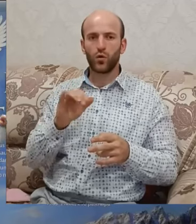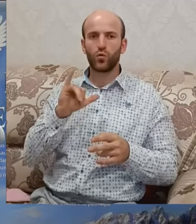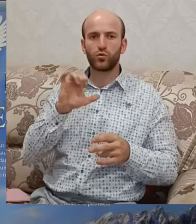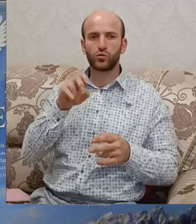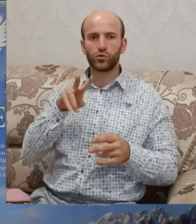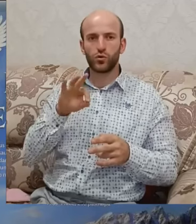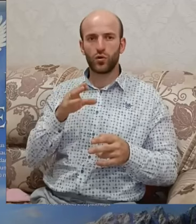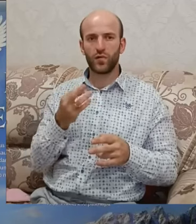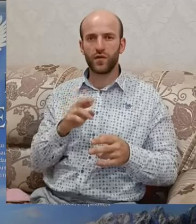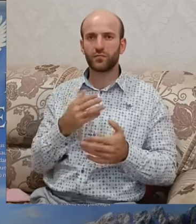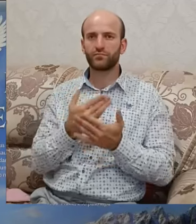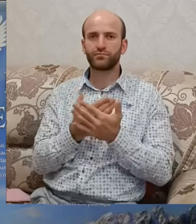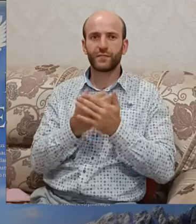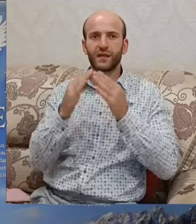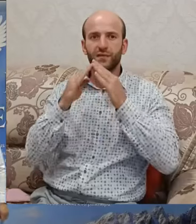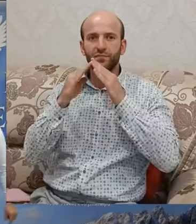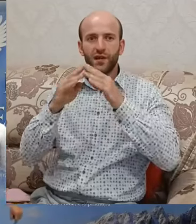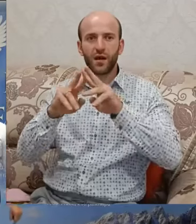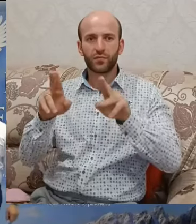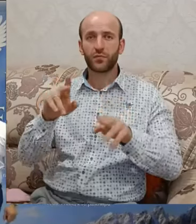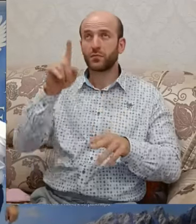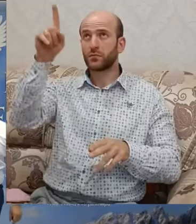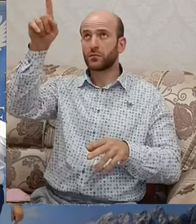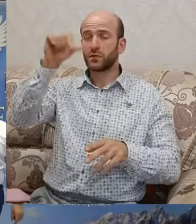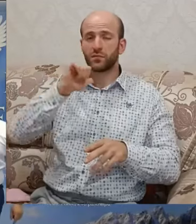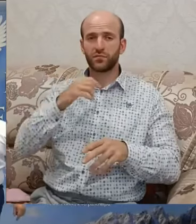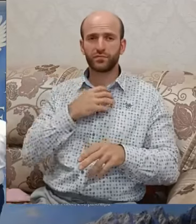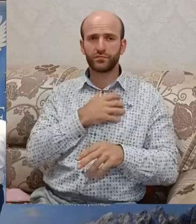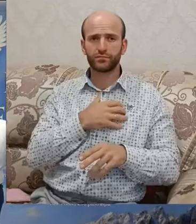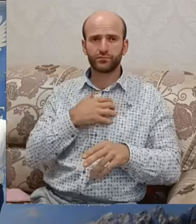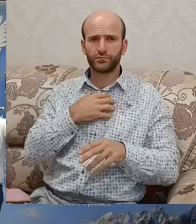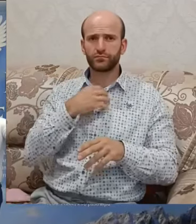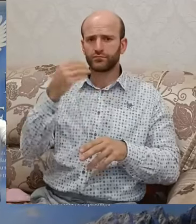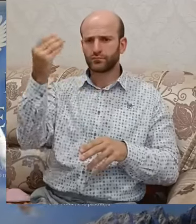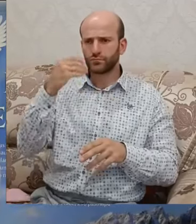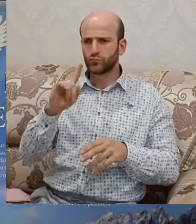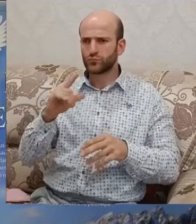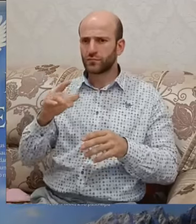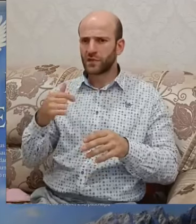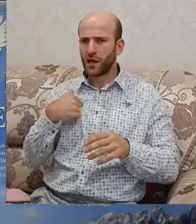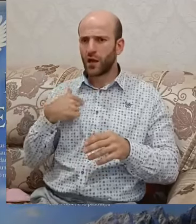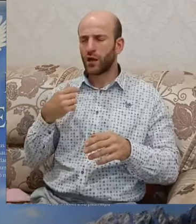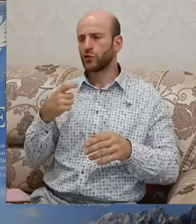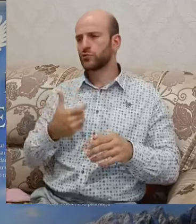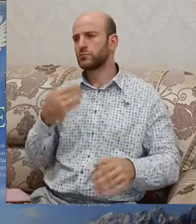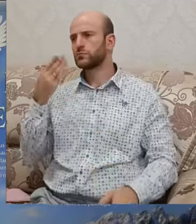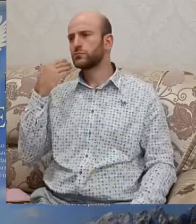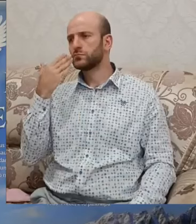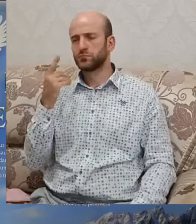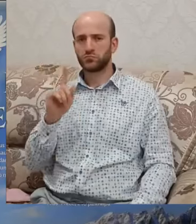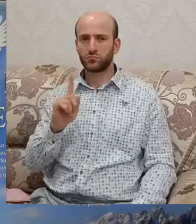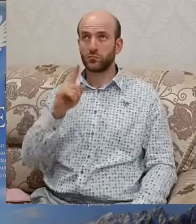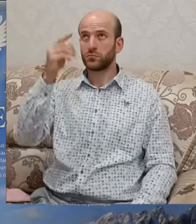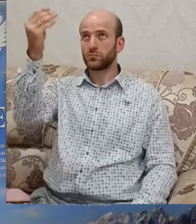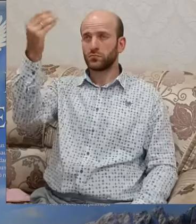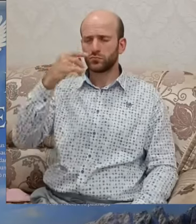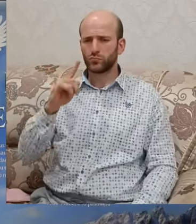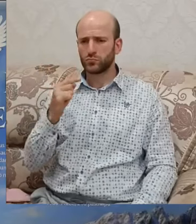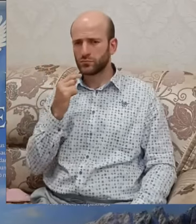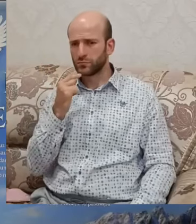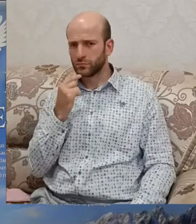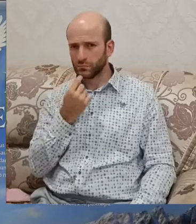ugningais išbandymais. Заботится о огненных испытаниях mūsų gyvenime. В нашей жизни. Nes tai yra